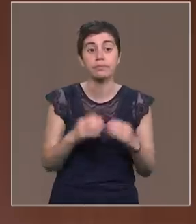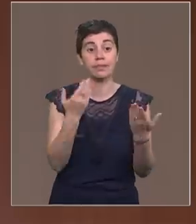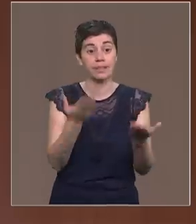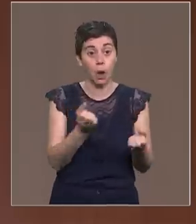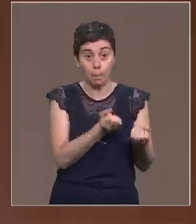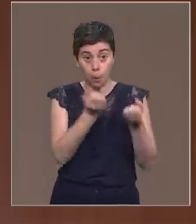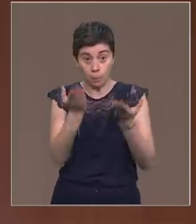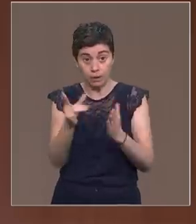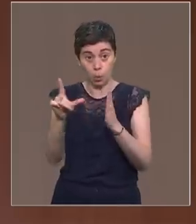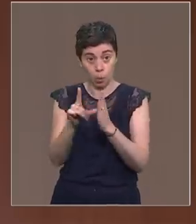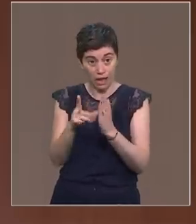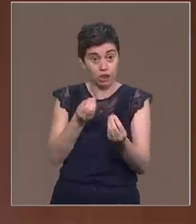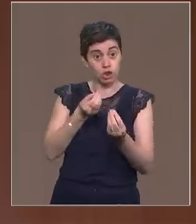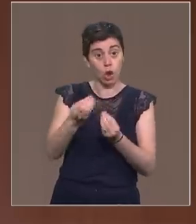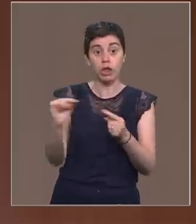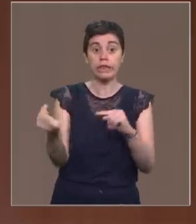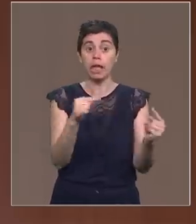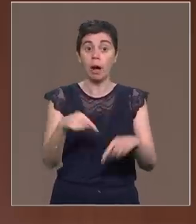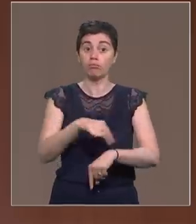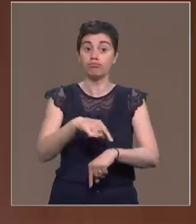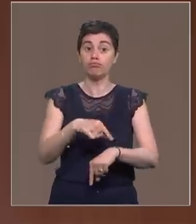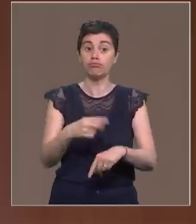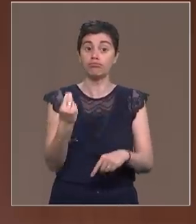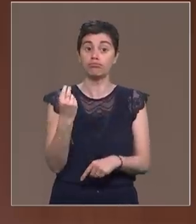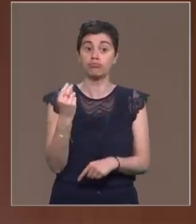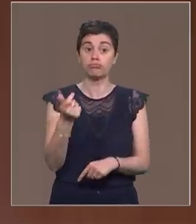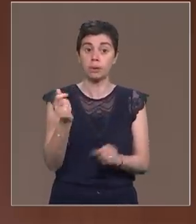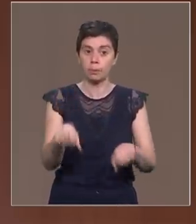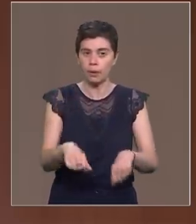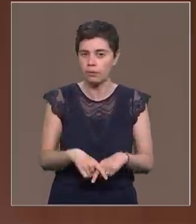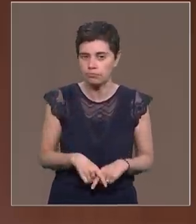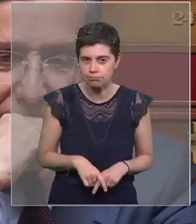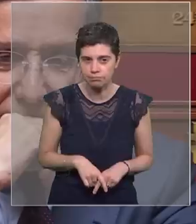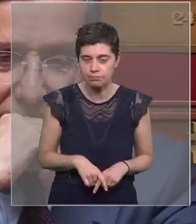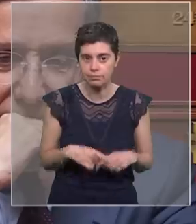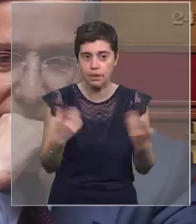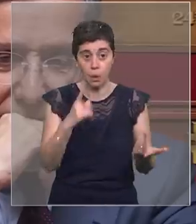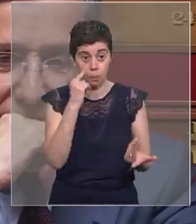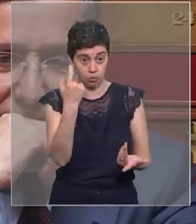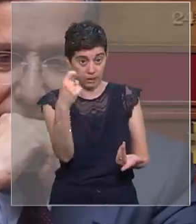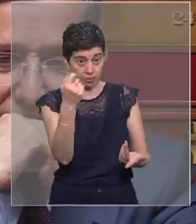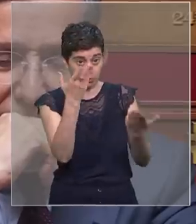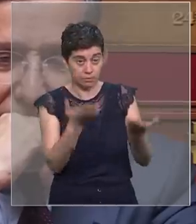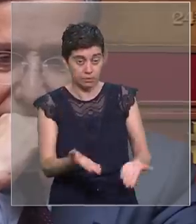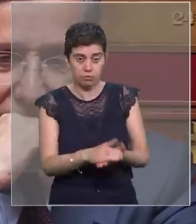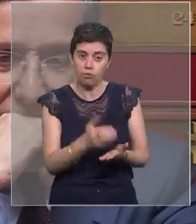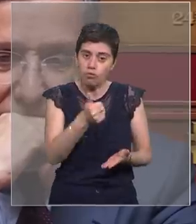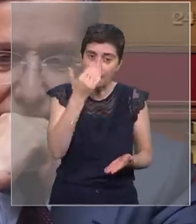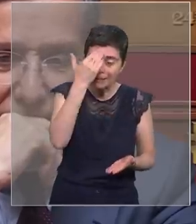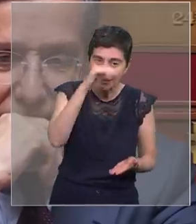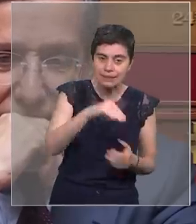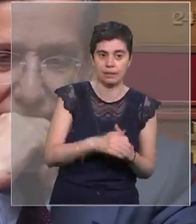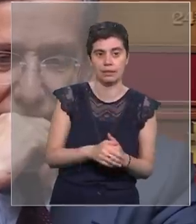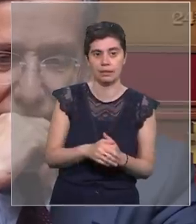de loi, que ce débat pourrait se tenir en quelques heures. Monsieur le Président Bertrand Pancher, vous le savez, et monsieur